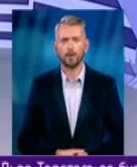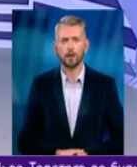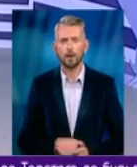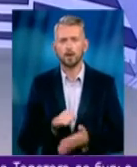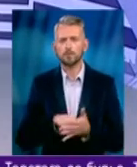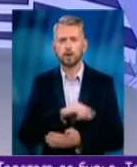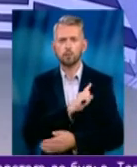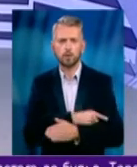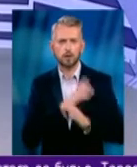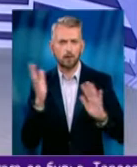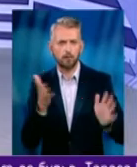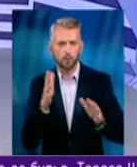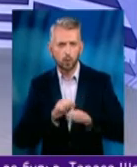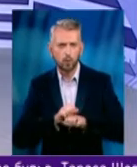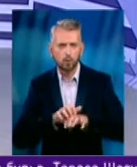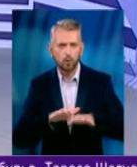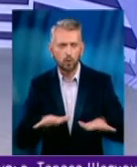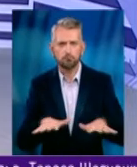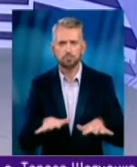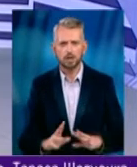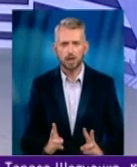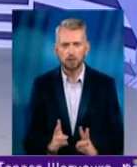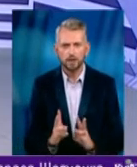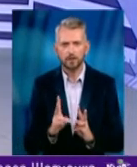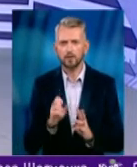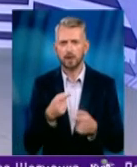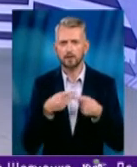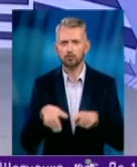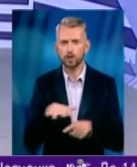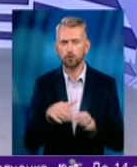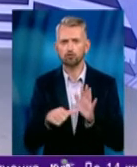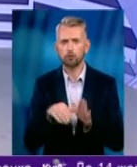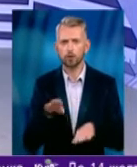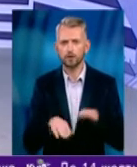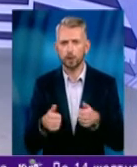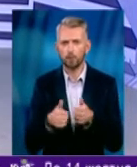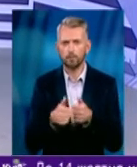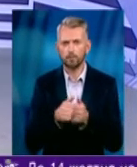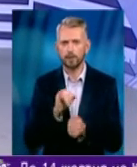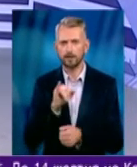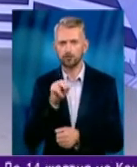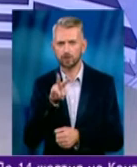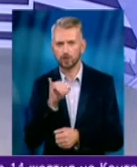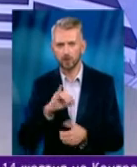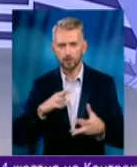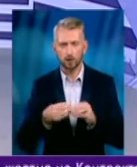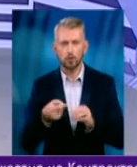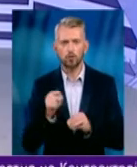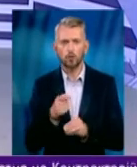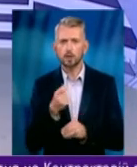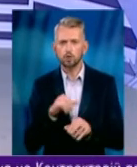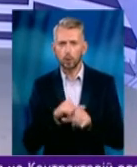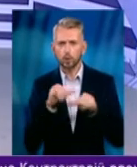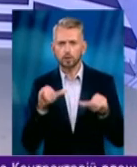Через посилення вітру розмухуються осередки тління на технічній території 6-го арсеналу біля Ічні. Внаслідок цього дещо